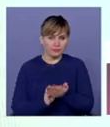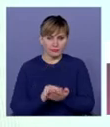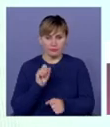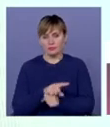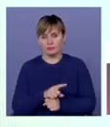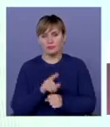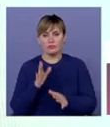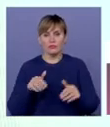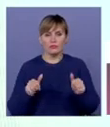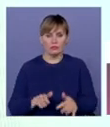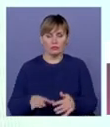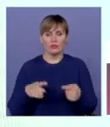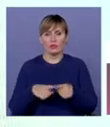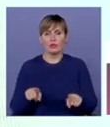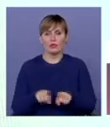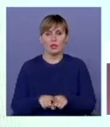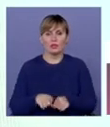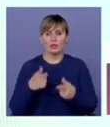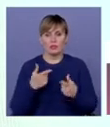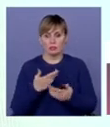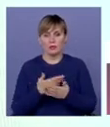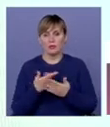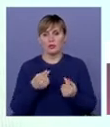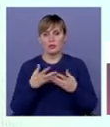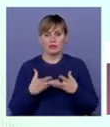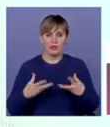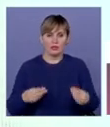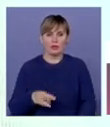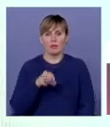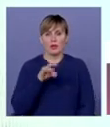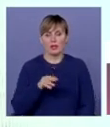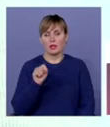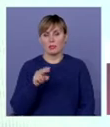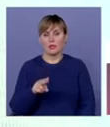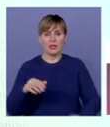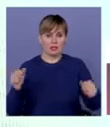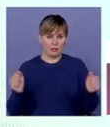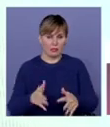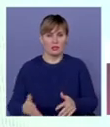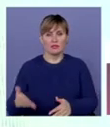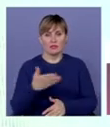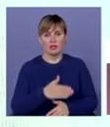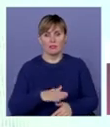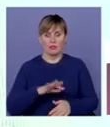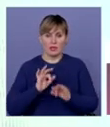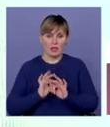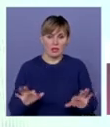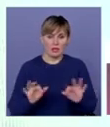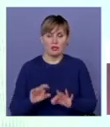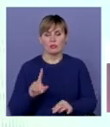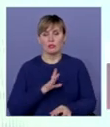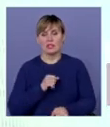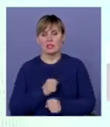решение. Точно так же где-то весной, март-апрель, мы соберемся с вами, отчитаемся о том, что сделали